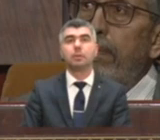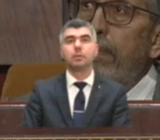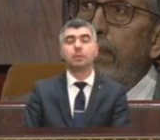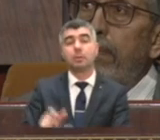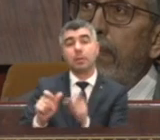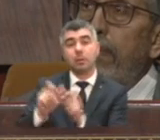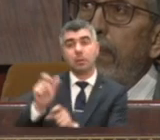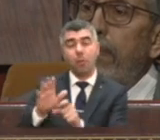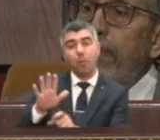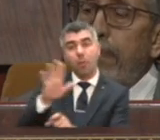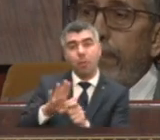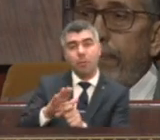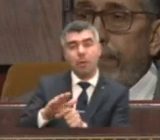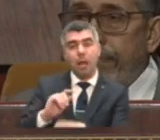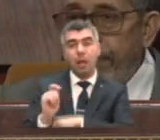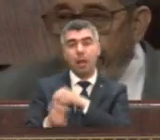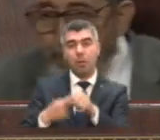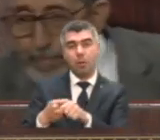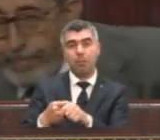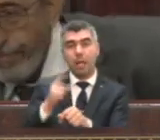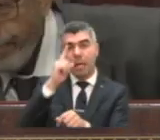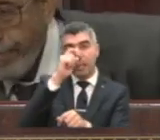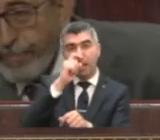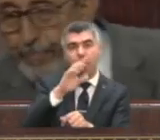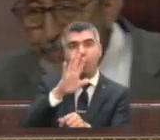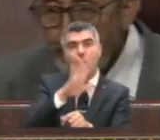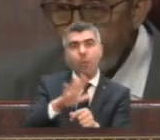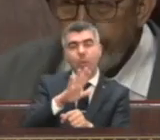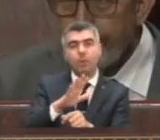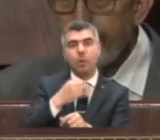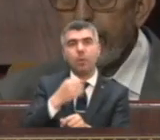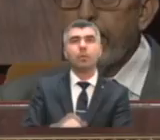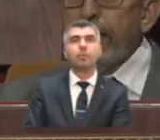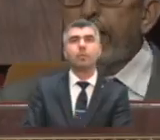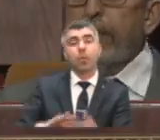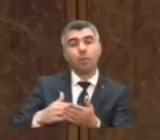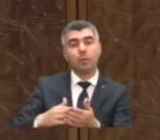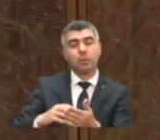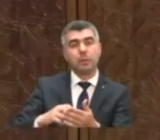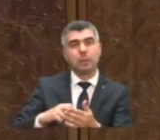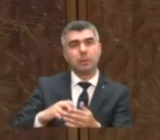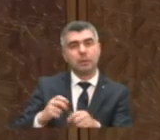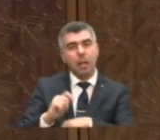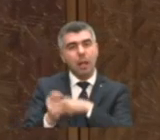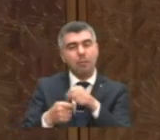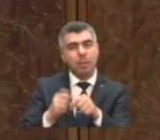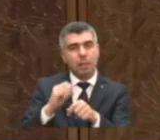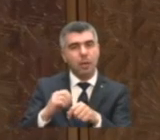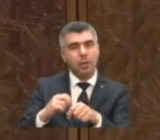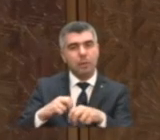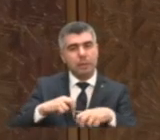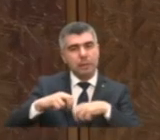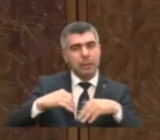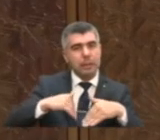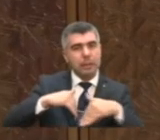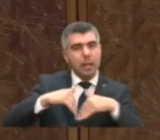العالم القروي لا زالت تعاني من صعوبات وإكراهات فيما يخص التنقل في غياب إجراءات كفيلة